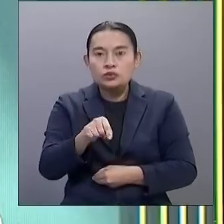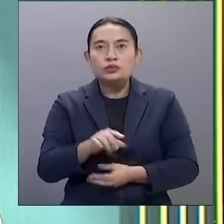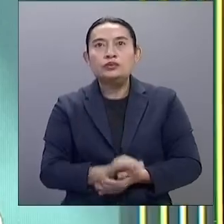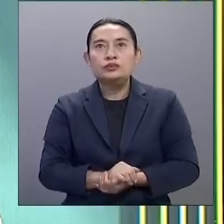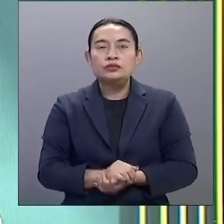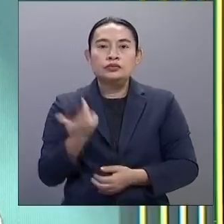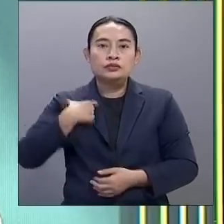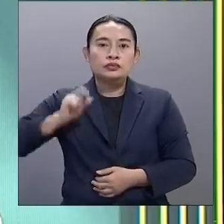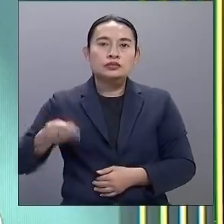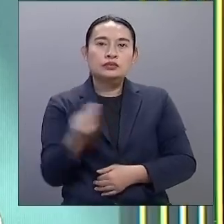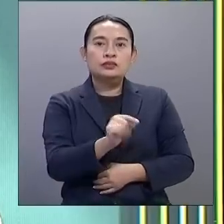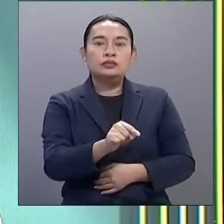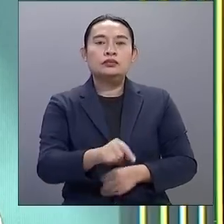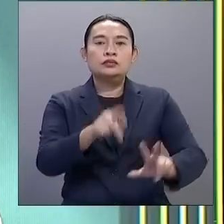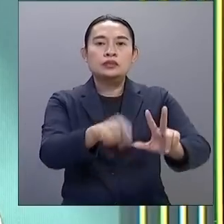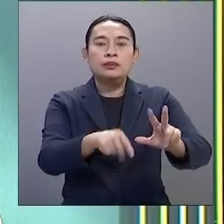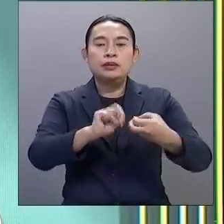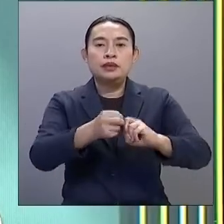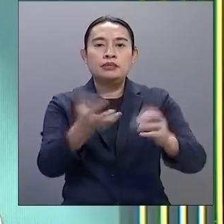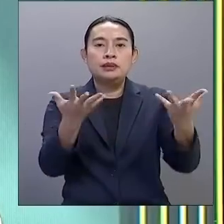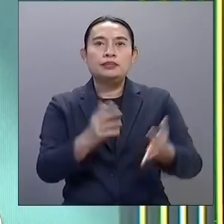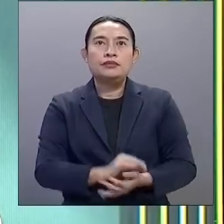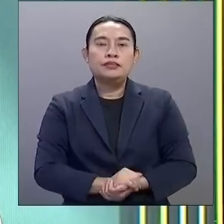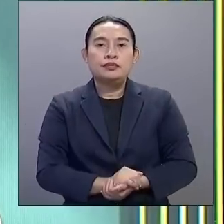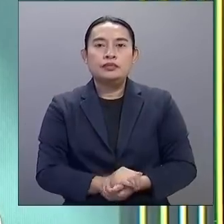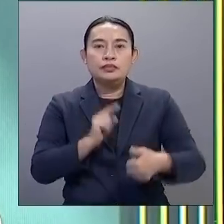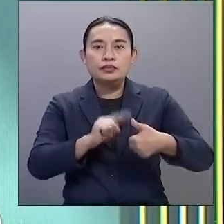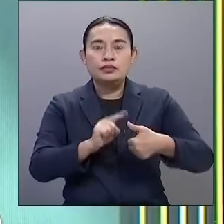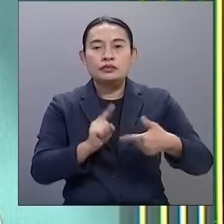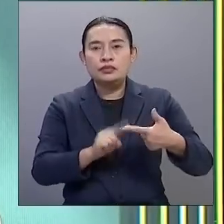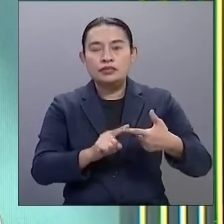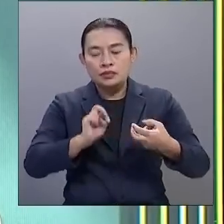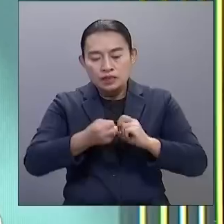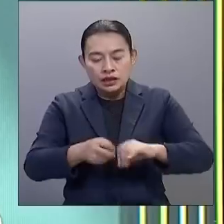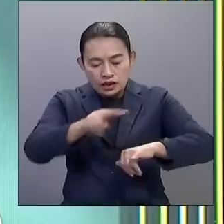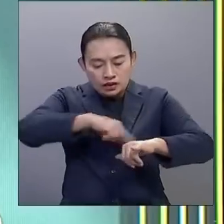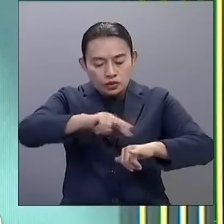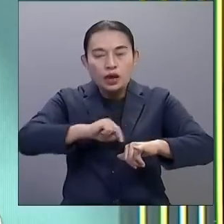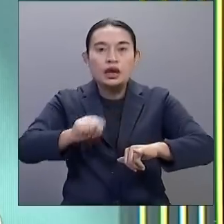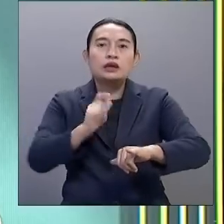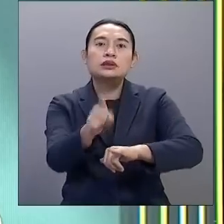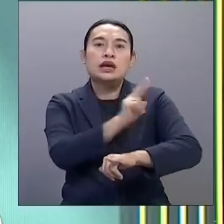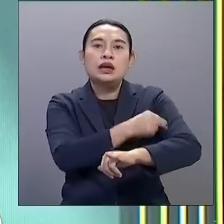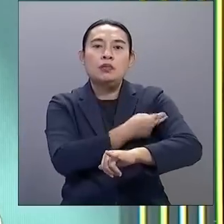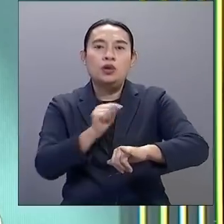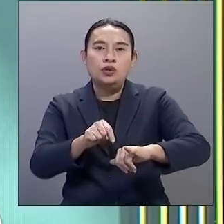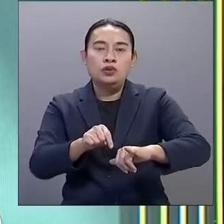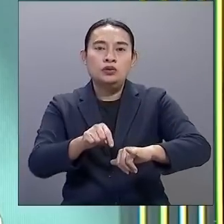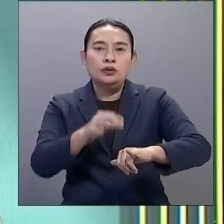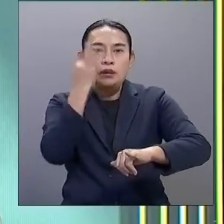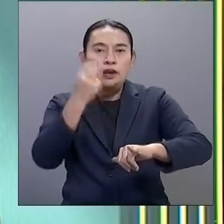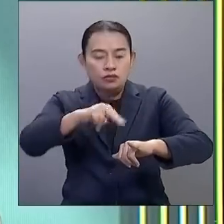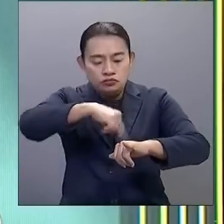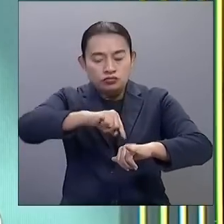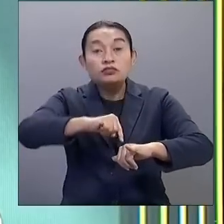ศาลก็ให้ 3,000 บาทนี่ผมว่าไม่น่ามีปัญหาอะไรนะจะมีปัญหาอีกส่วนนึงก็คือส่วนของค่ารักษาพยาบาลแมวที่เอาแมวไปรักษาในระหว่